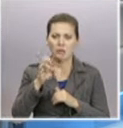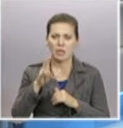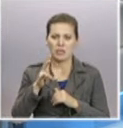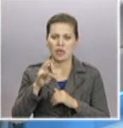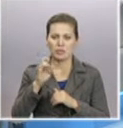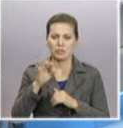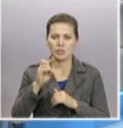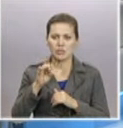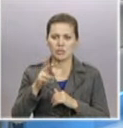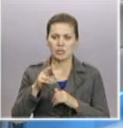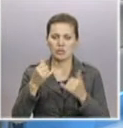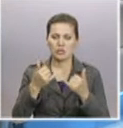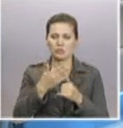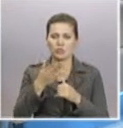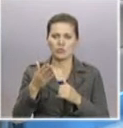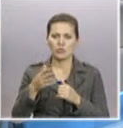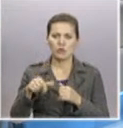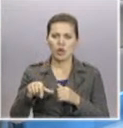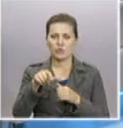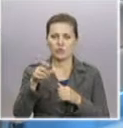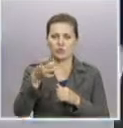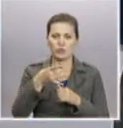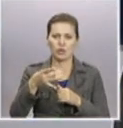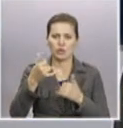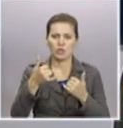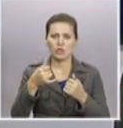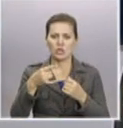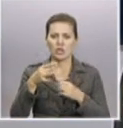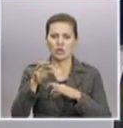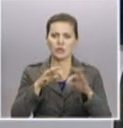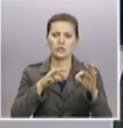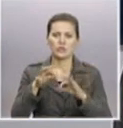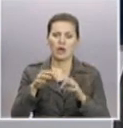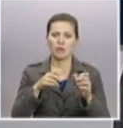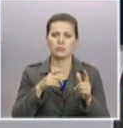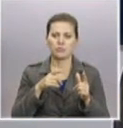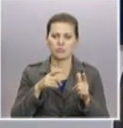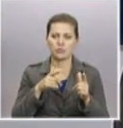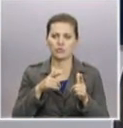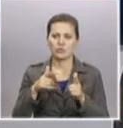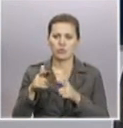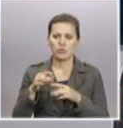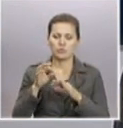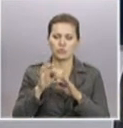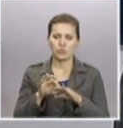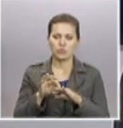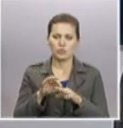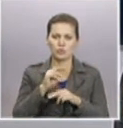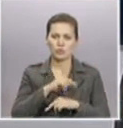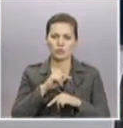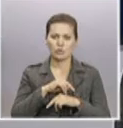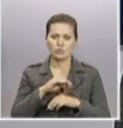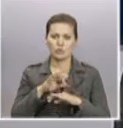Алтын бесік, Алтын алаш ықшам аудандарында қазір инженерлік желілерді жүргізу